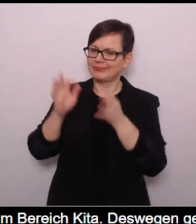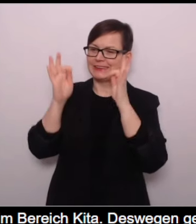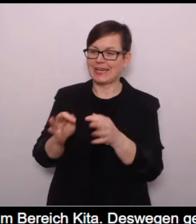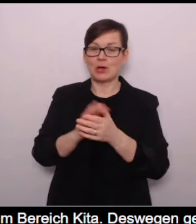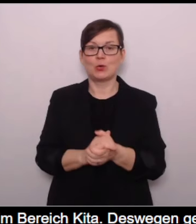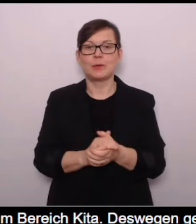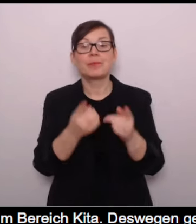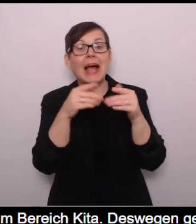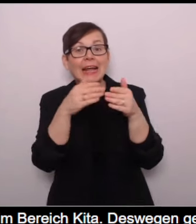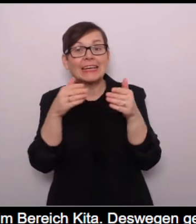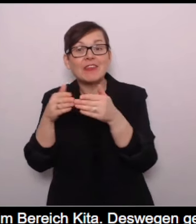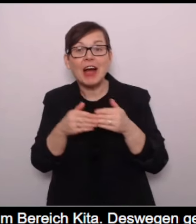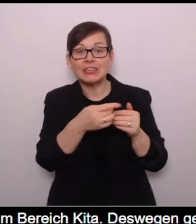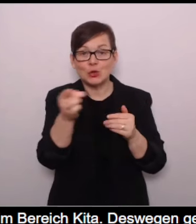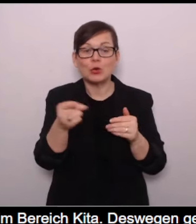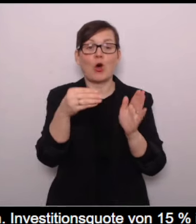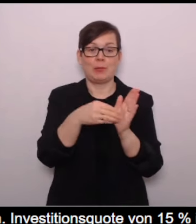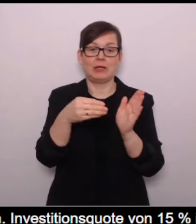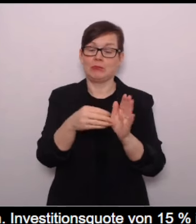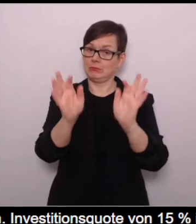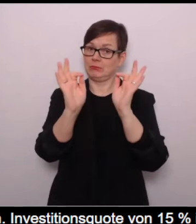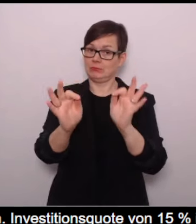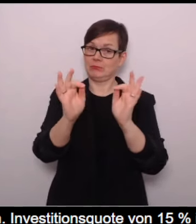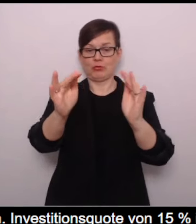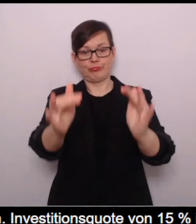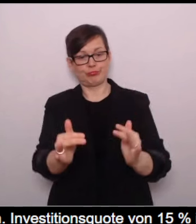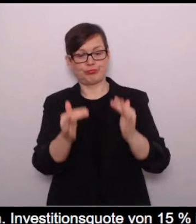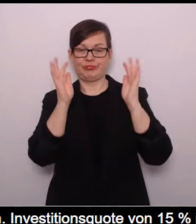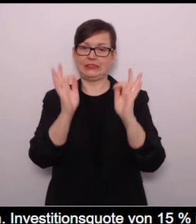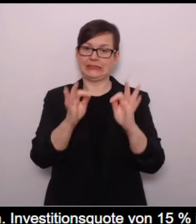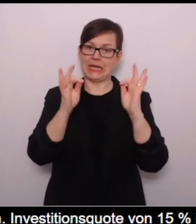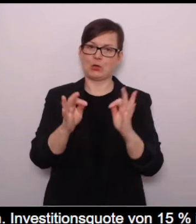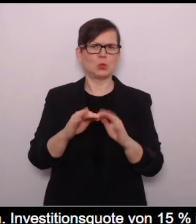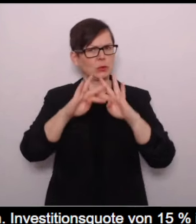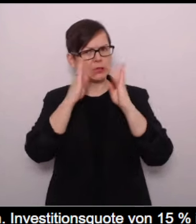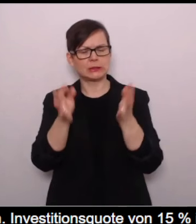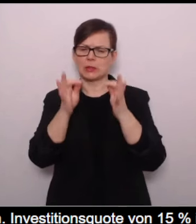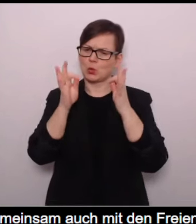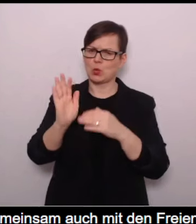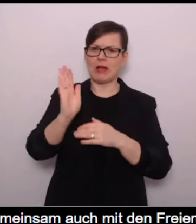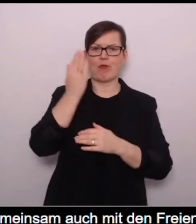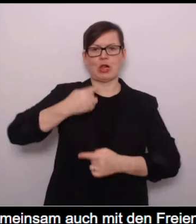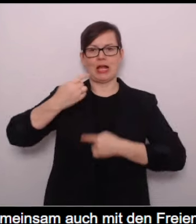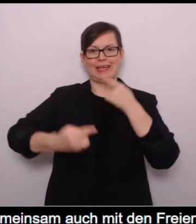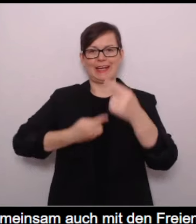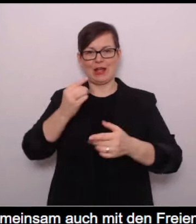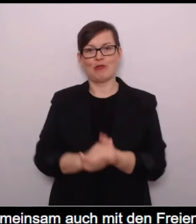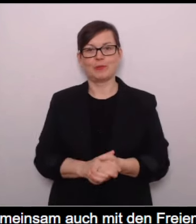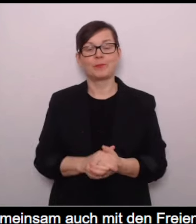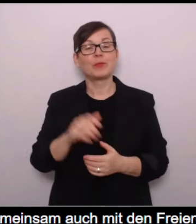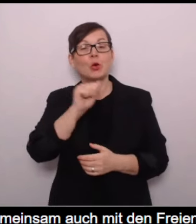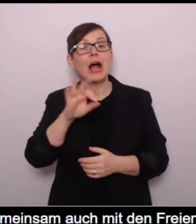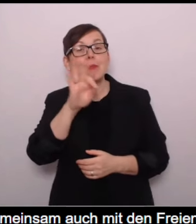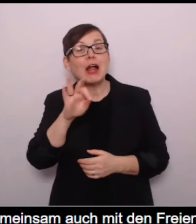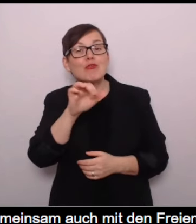ausdrücklich den Freien Wählern natürlich für die gute Kooperation. Die Fraktionen waren übrigens auch dabei, was ganz wichtig war, das war belebend,